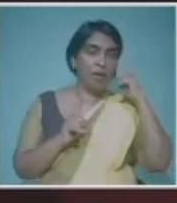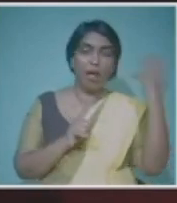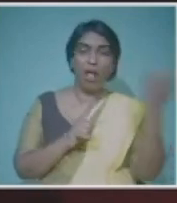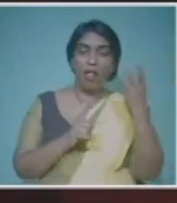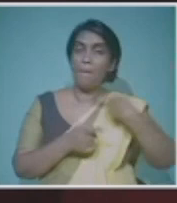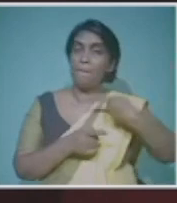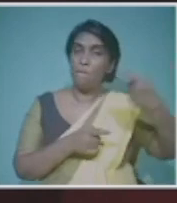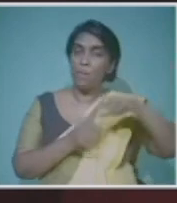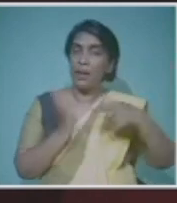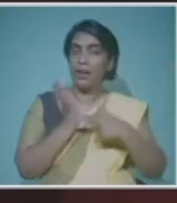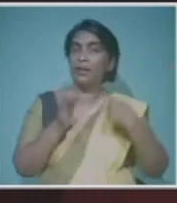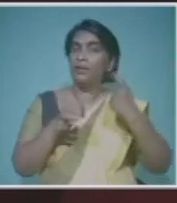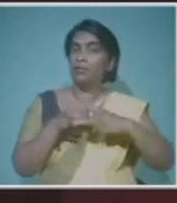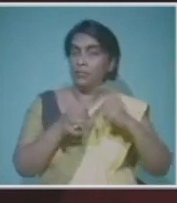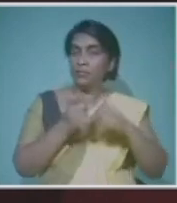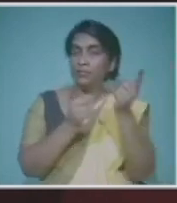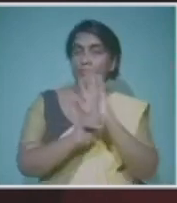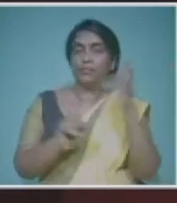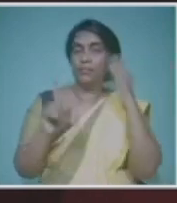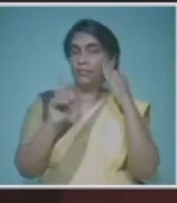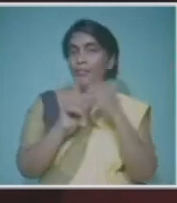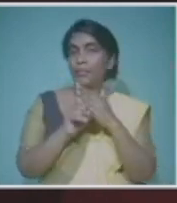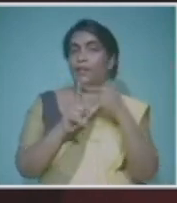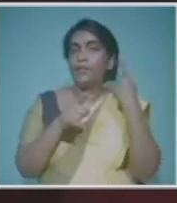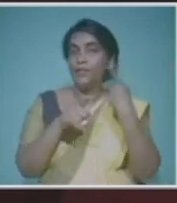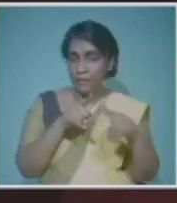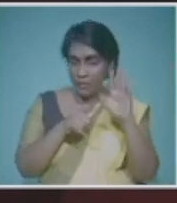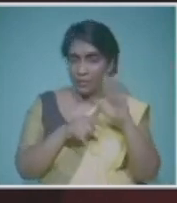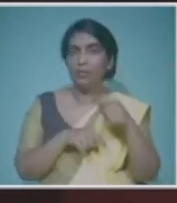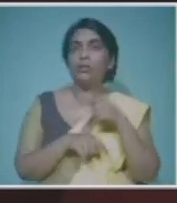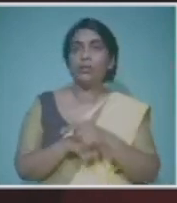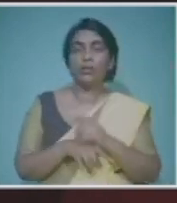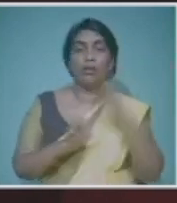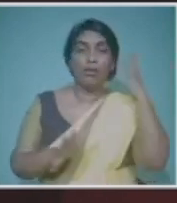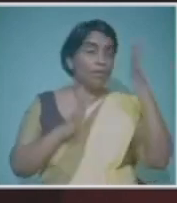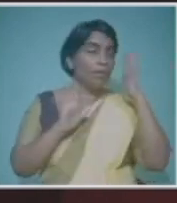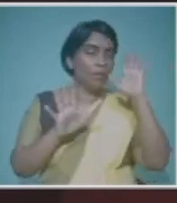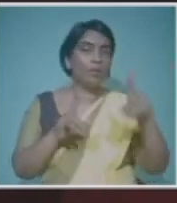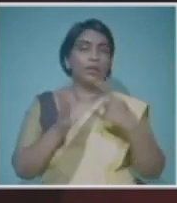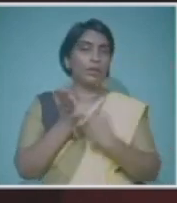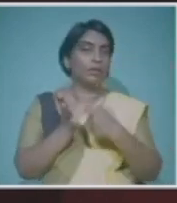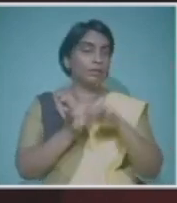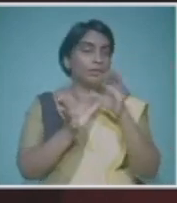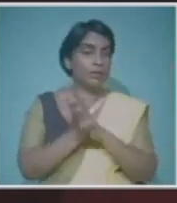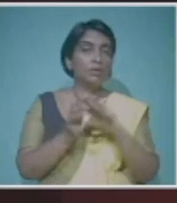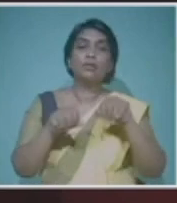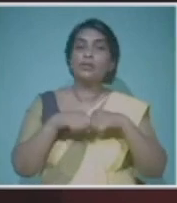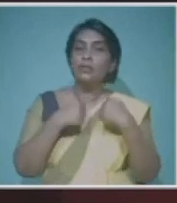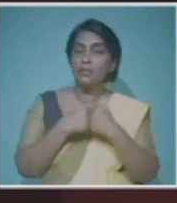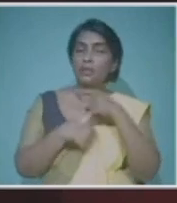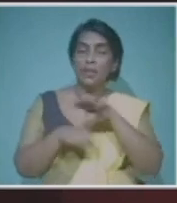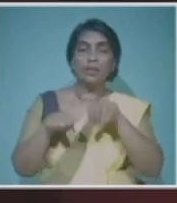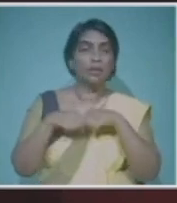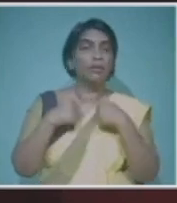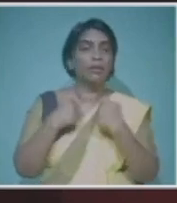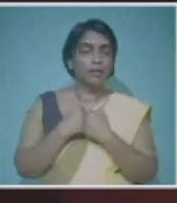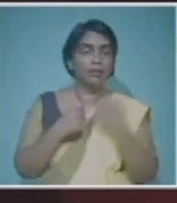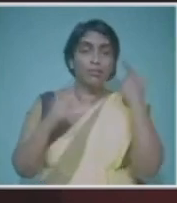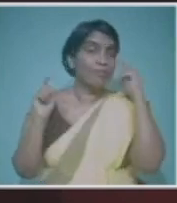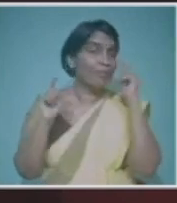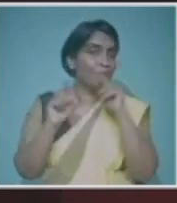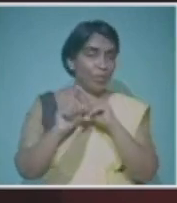මිලදී ගැනීමේ ප්‍රසම්පාදනය හා ඍජුව බලපෑ සිද්ධි පමණක් සීමා වීම ජාත්‍යන්තර වශයෙන් ලියාපදිංචි සමාගම් හා අදාළ සමාගම්